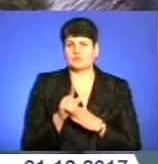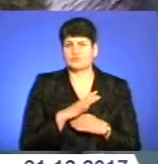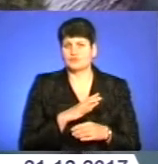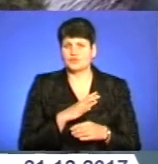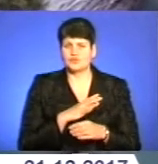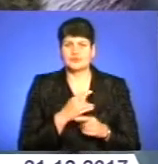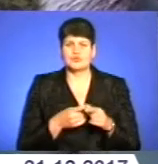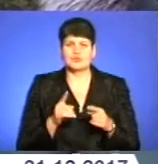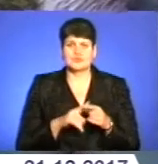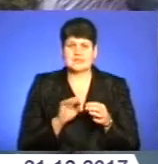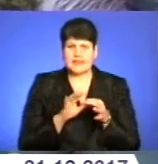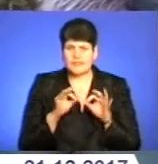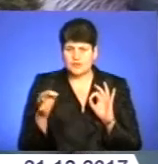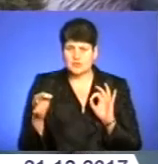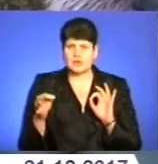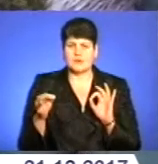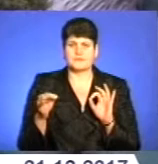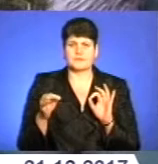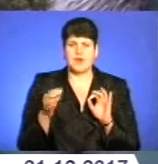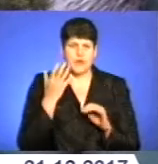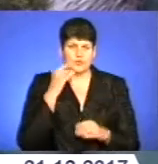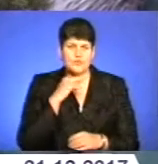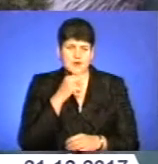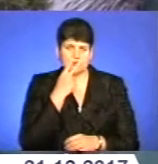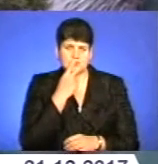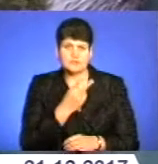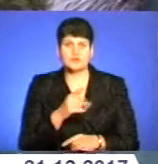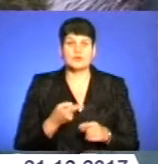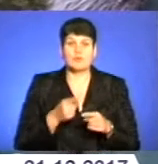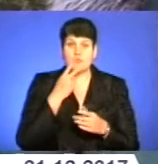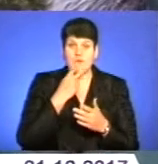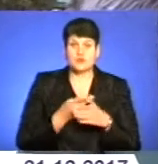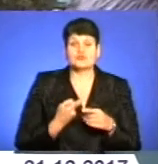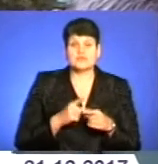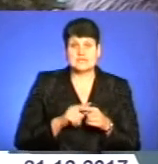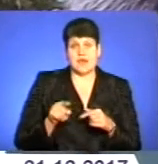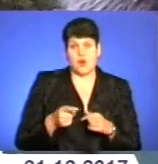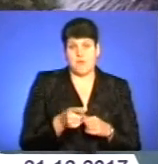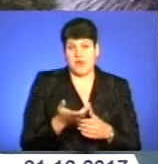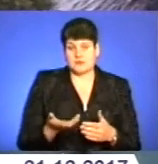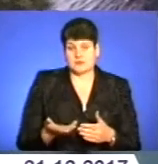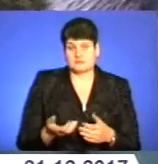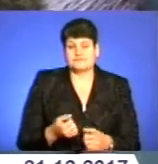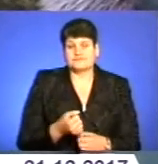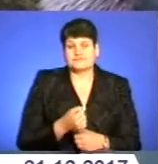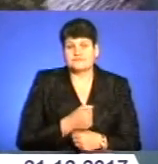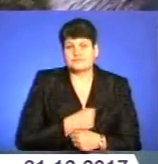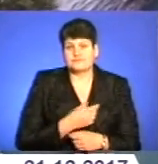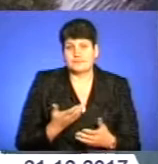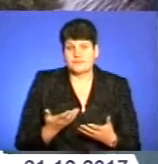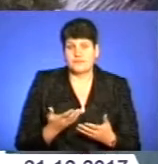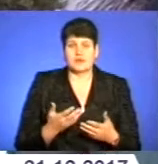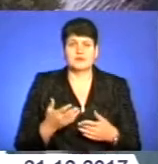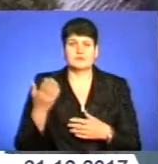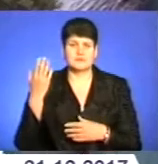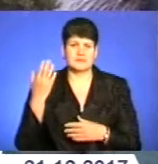це звичайна якась знитка. Але коли я уважно придивилася, то побачила, що це, на жаль, хробак. Це для мене не перший раз таке. Декілька років